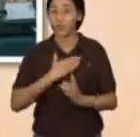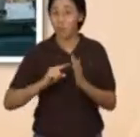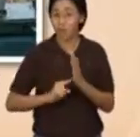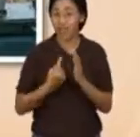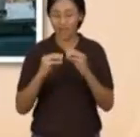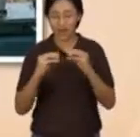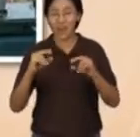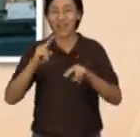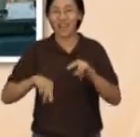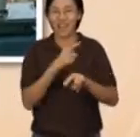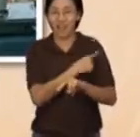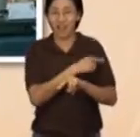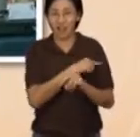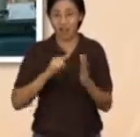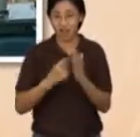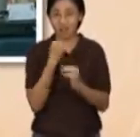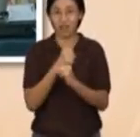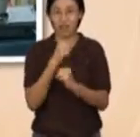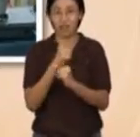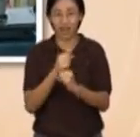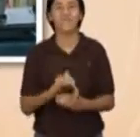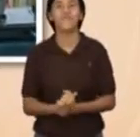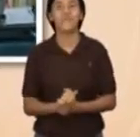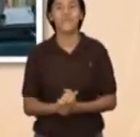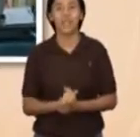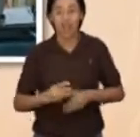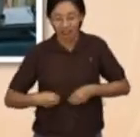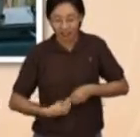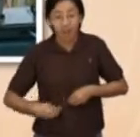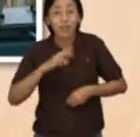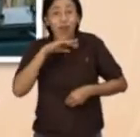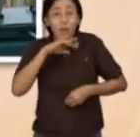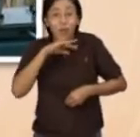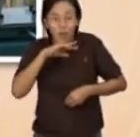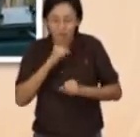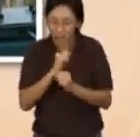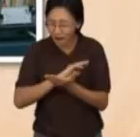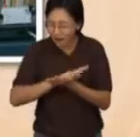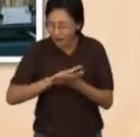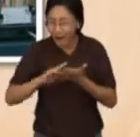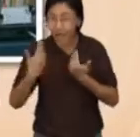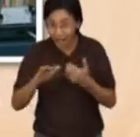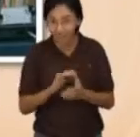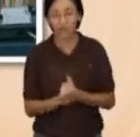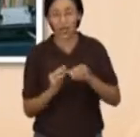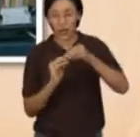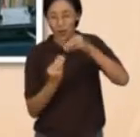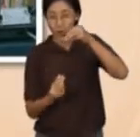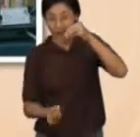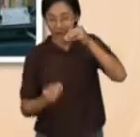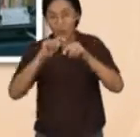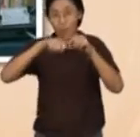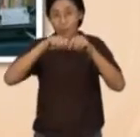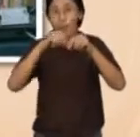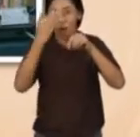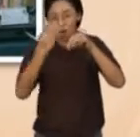ลูกลอกนะฮะ ก็ เอาไส้ที่ล้างสะอาดแล้วเนี่ยนะฮะมานะครับผูกด้านหนึ่งก่อนนะครับ